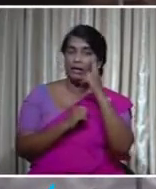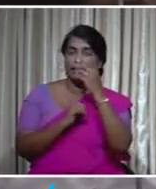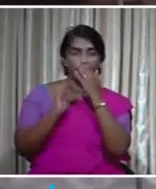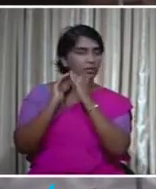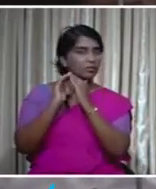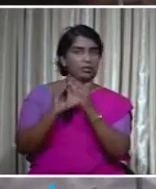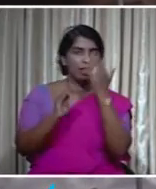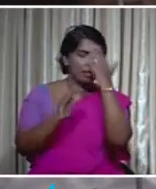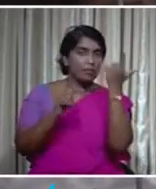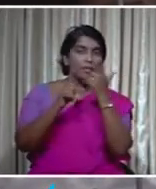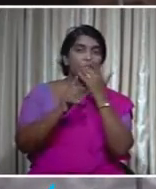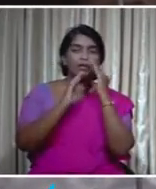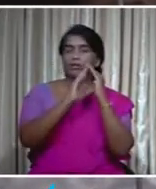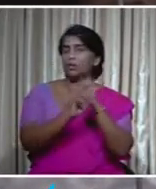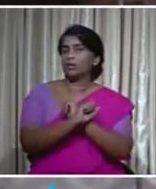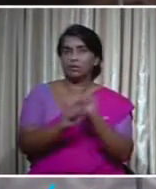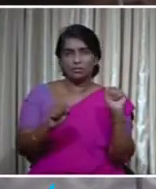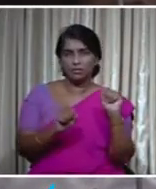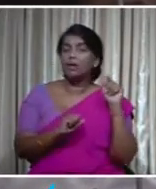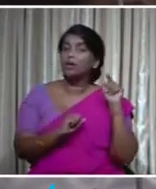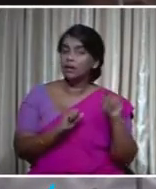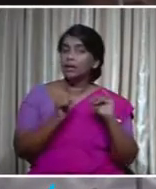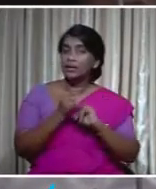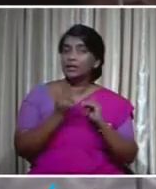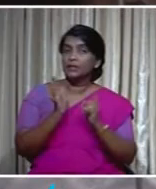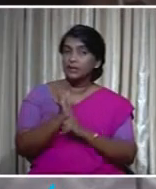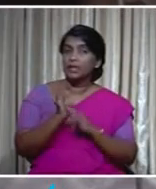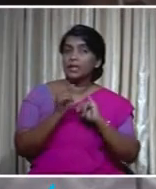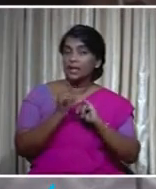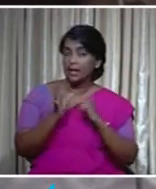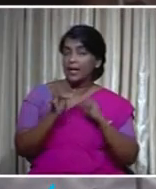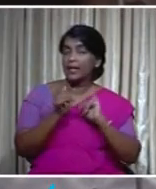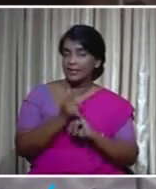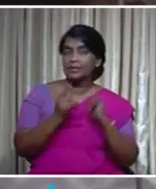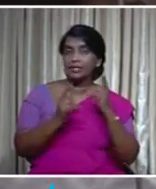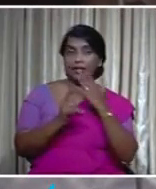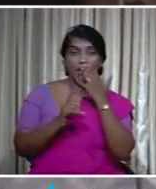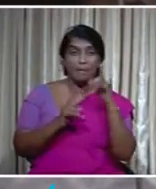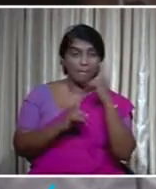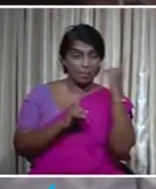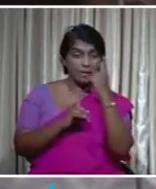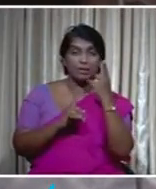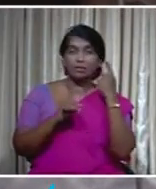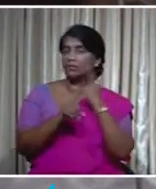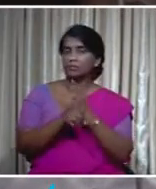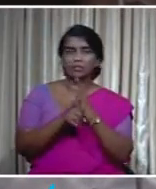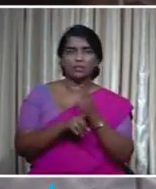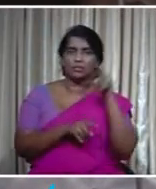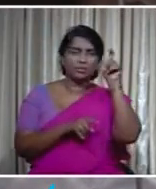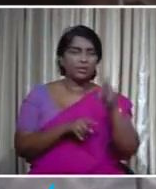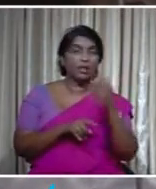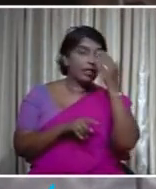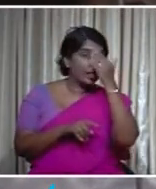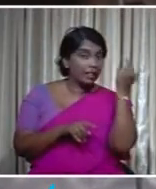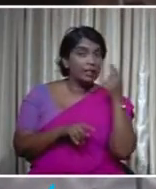இல்லை. எஸ்எல்ஏஎஸ் கிளாஸ் ஒன்னிலே யாராவது ஒரு தமிழ் அதிபர் ஒரு தமிழ் பாடசாலைக்கு செல்ல முடியாத ஒரு நிலைமைதான்